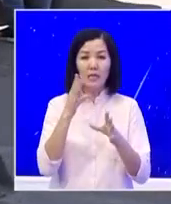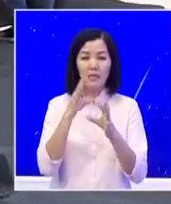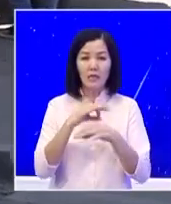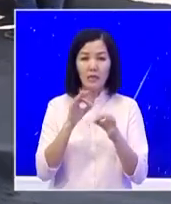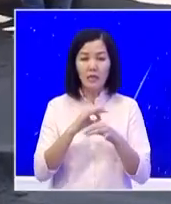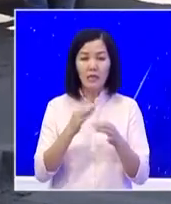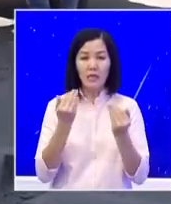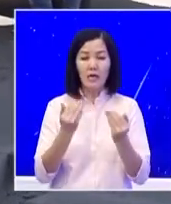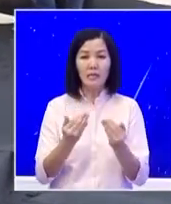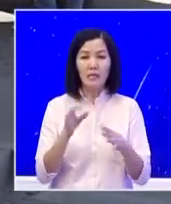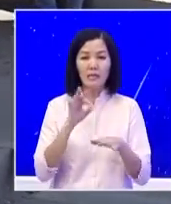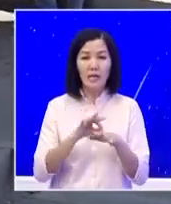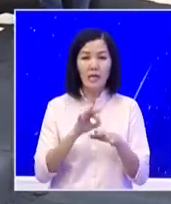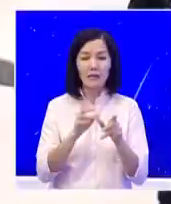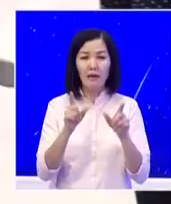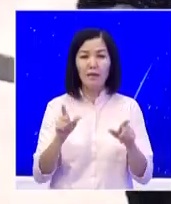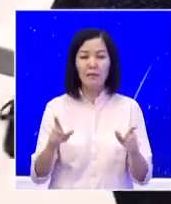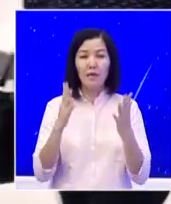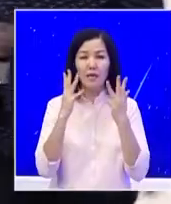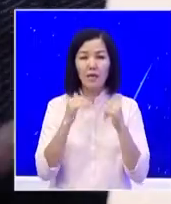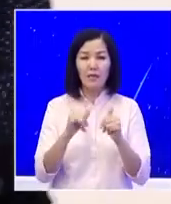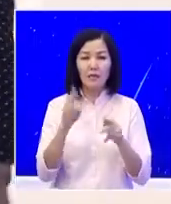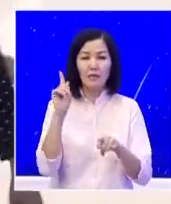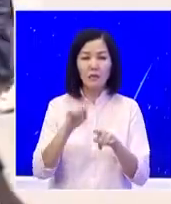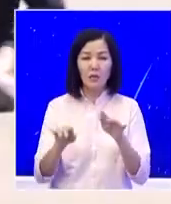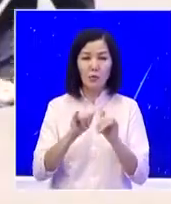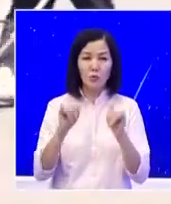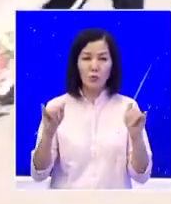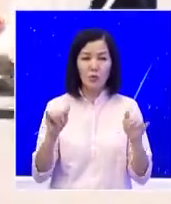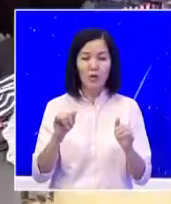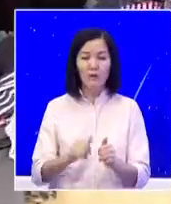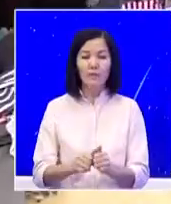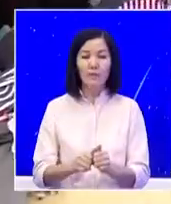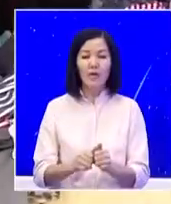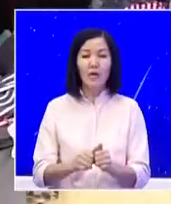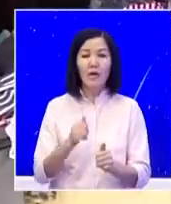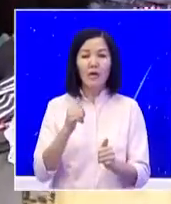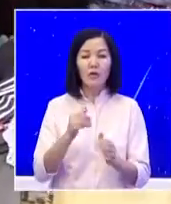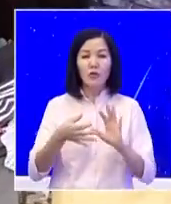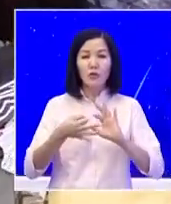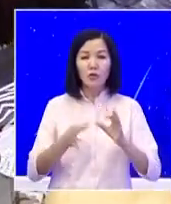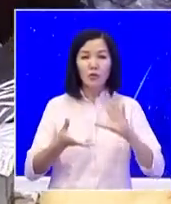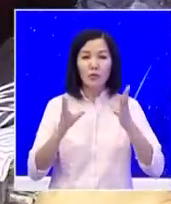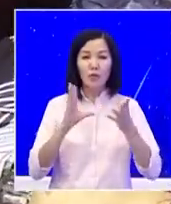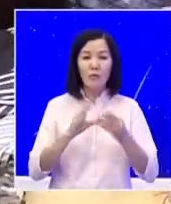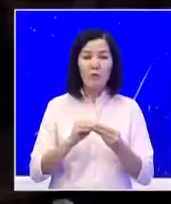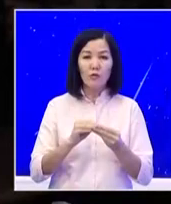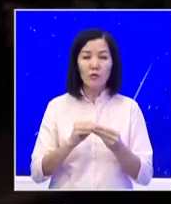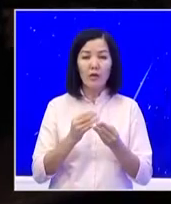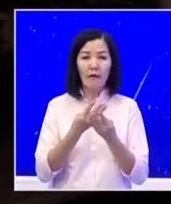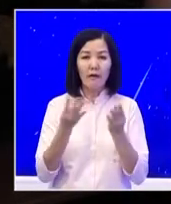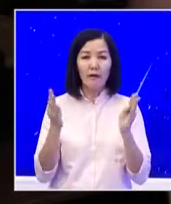ауырт, тиісінше сырқаттанғандардың саны да күрт өсіп жатыр, дейді есеп берушілер. Әрі тұжырымдаушыларына карантин